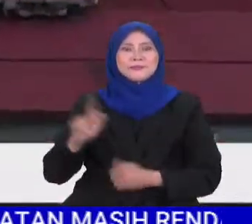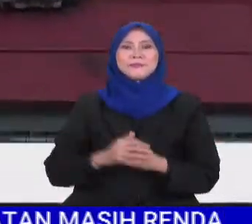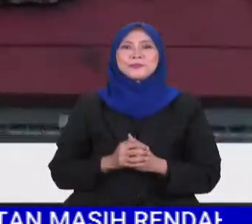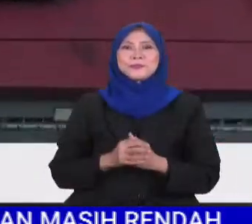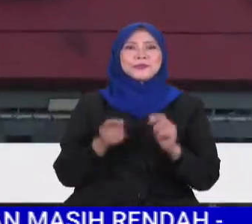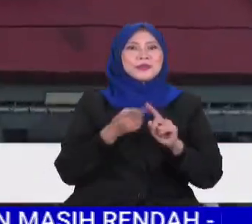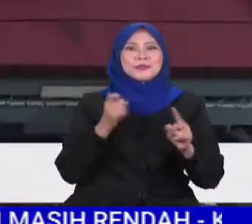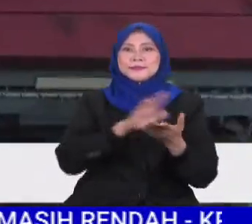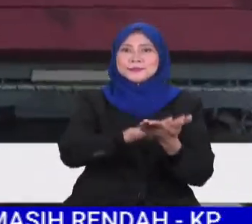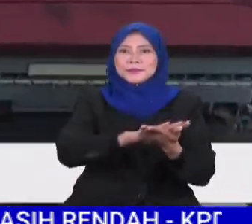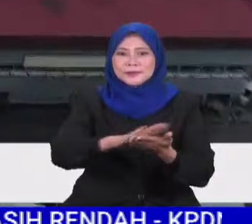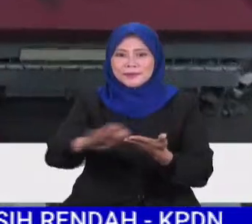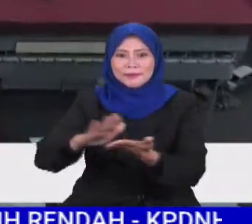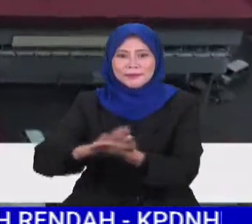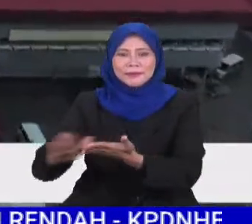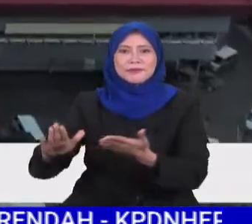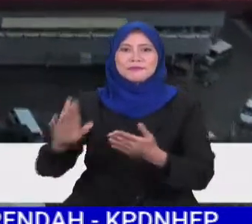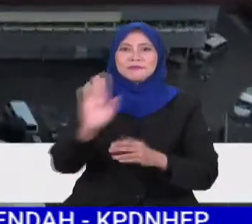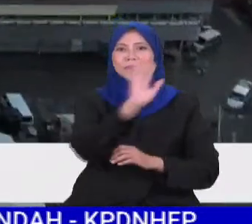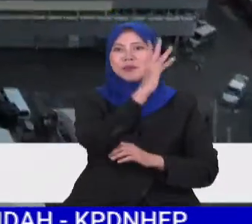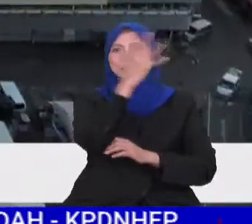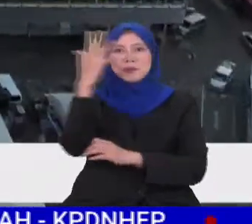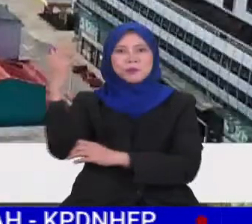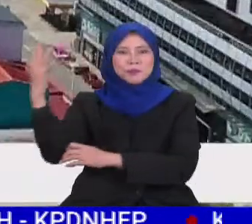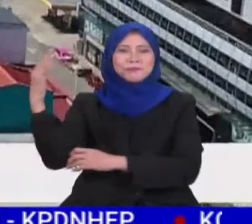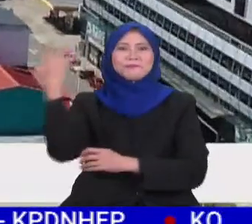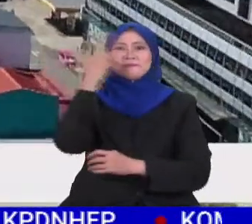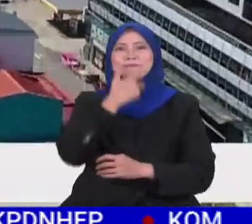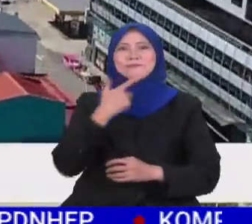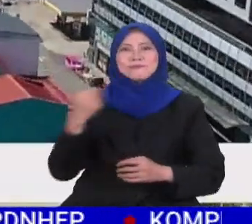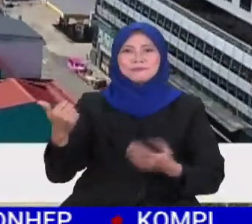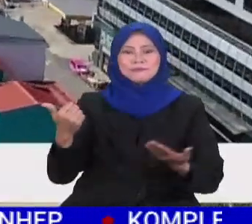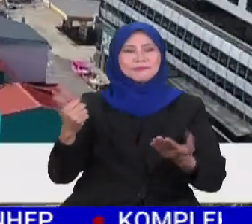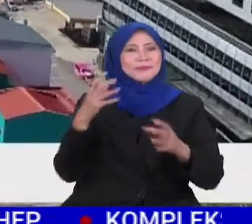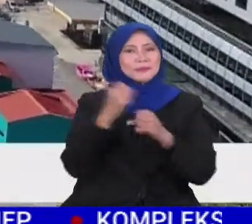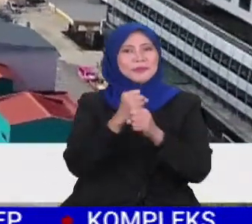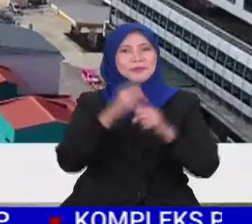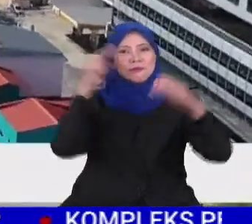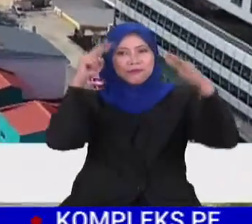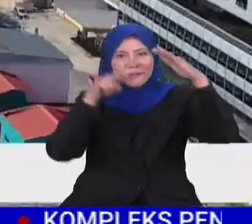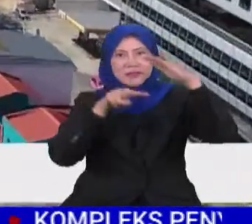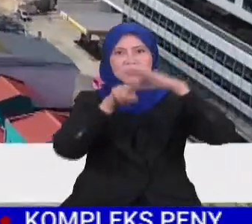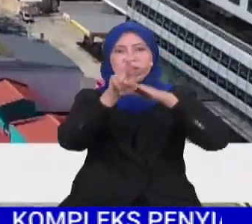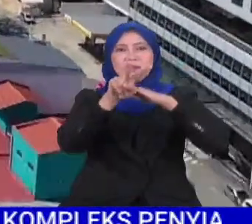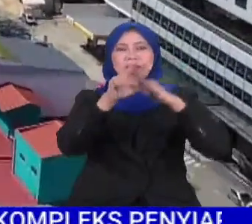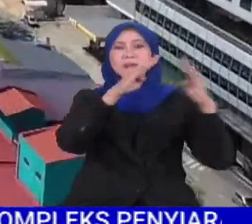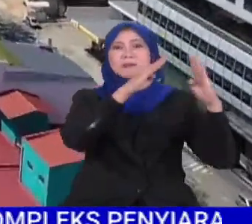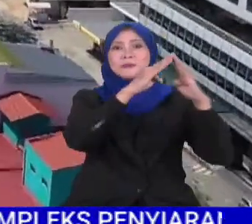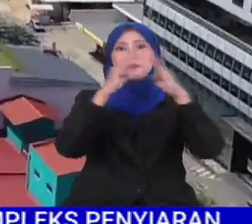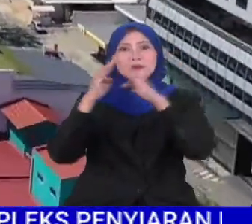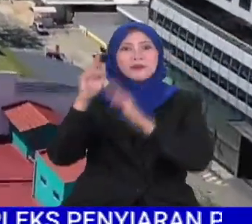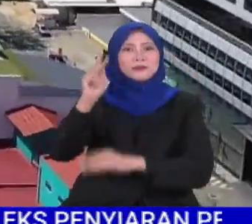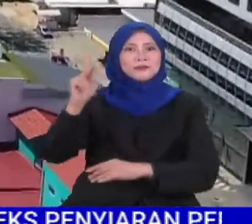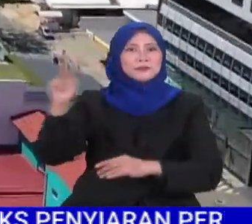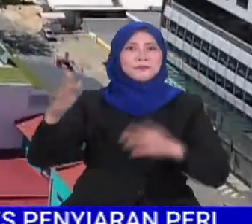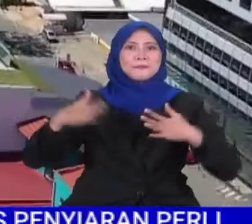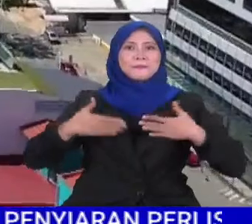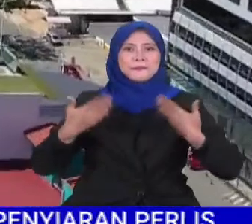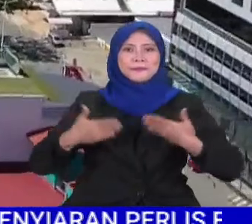daripada aspek kebersihan kehijauan dan keindahan bagi mencapai visi Kota Kinabalu